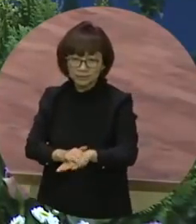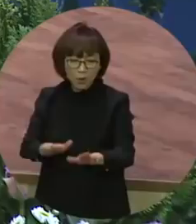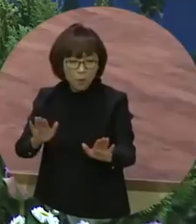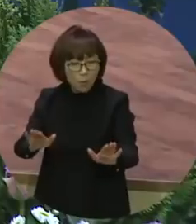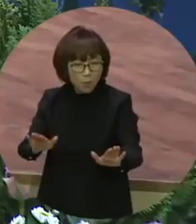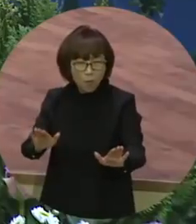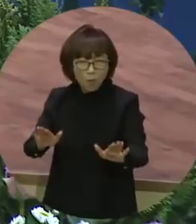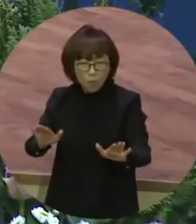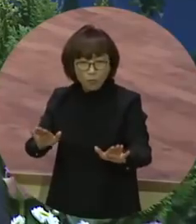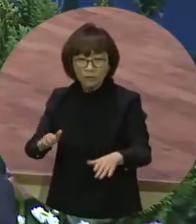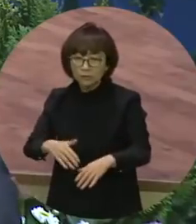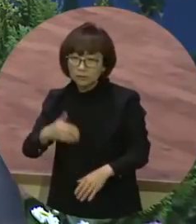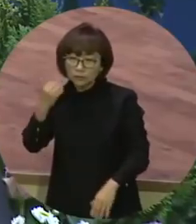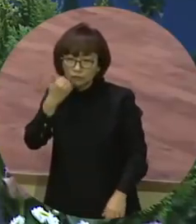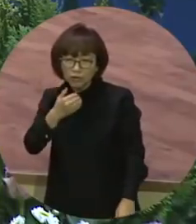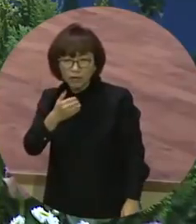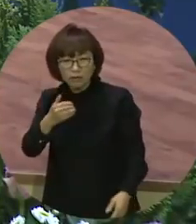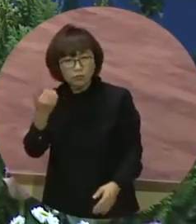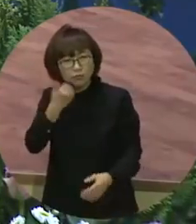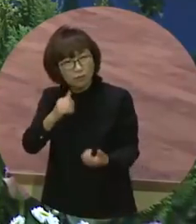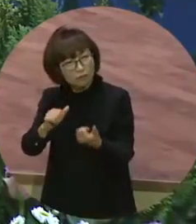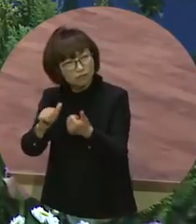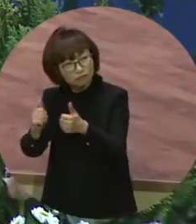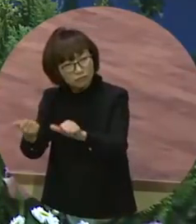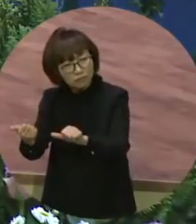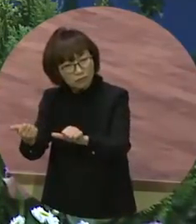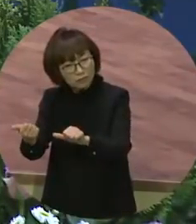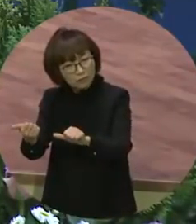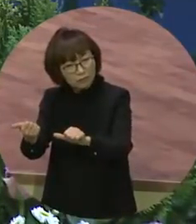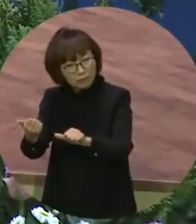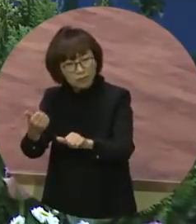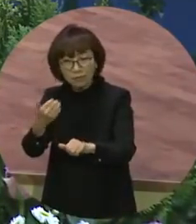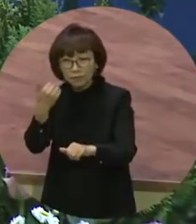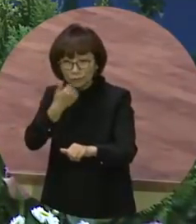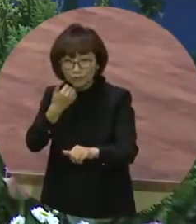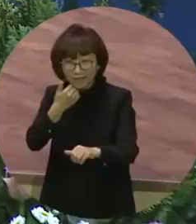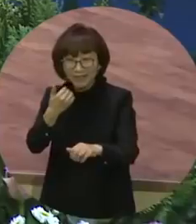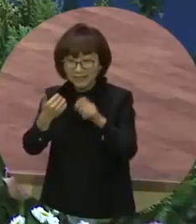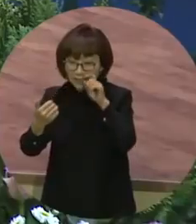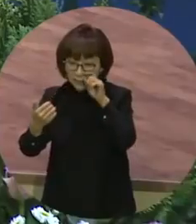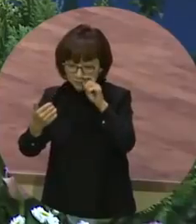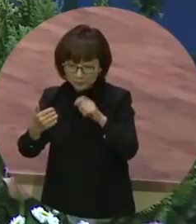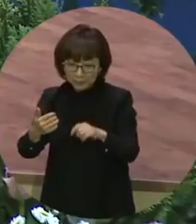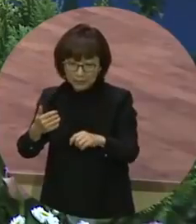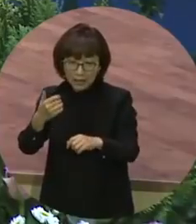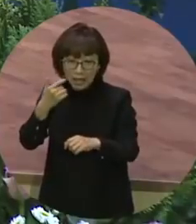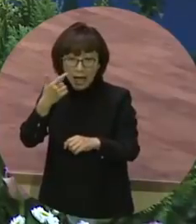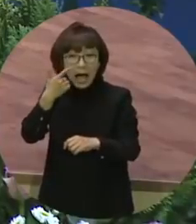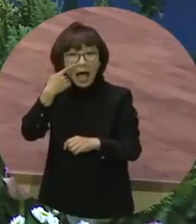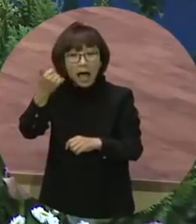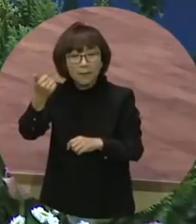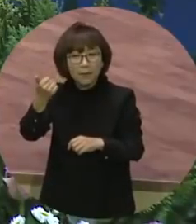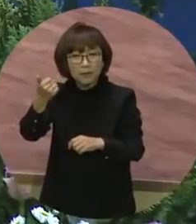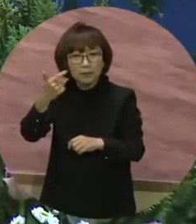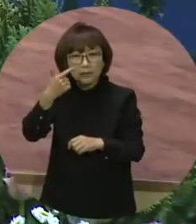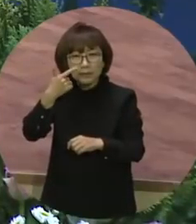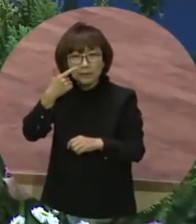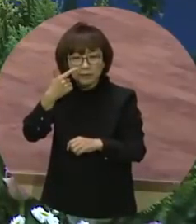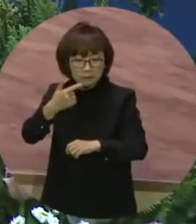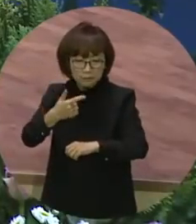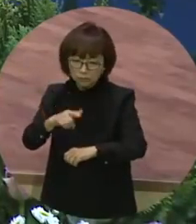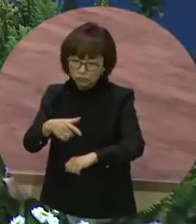아버님이 43년생이라 그 젊지요. 요즘 말하면 돌아가서 일찍 돌아가서 다 가슴 아픈 일. 예수 잘 믿어 우리 교회